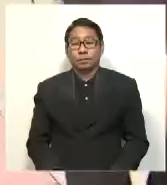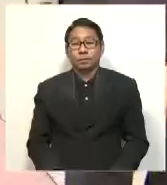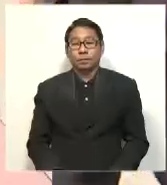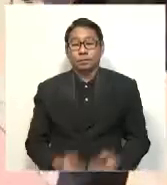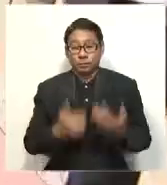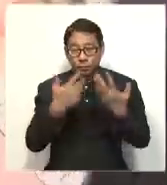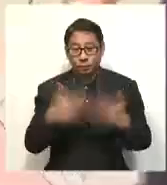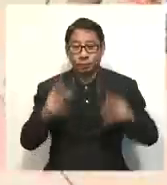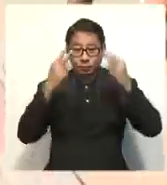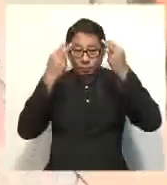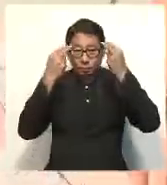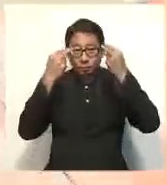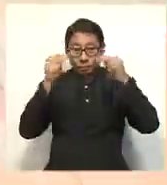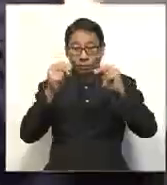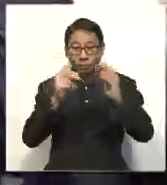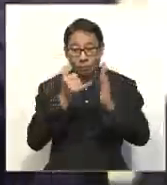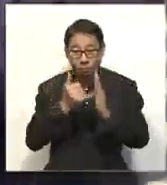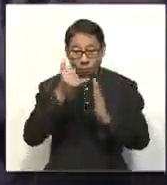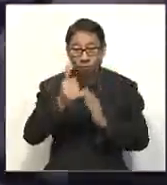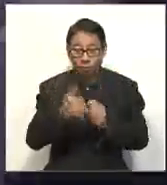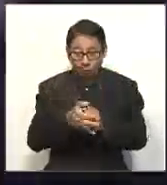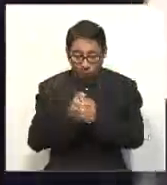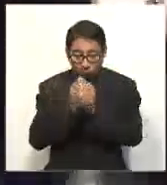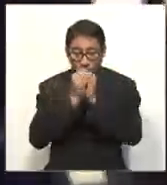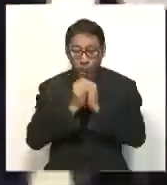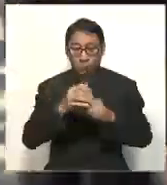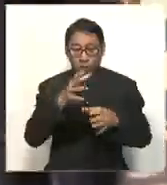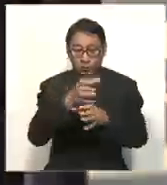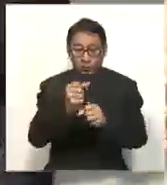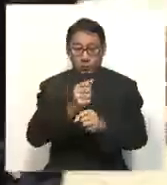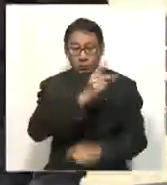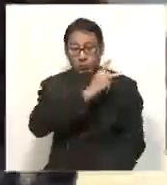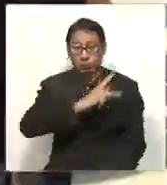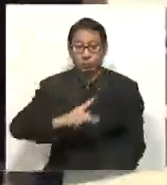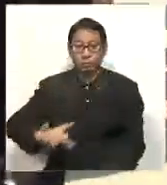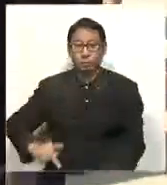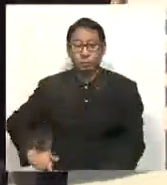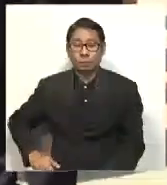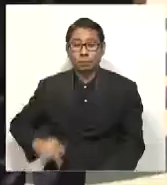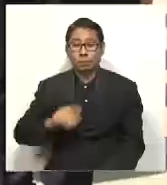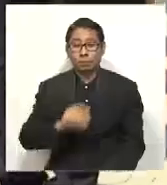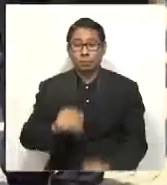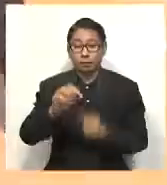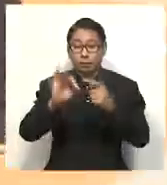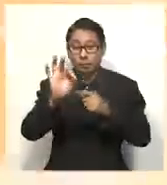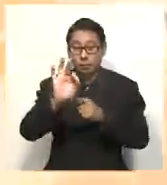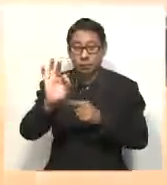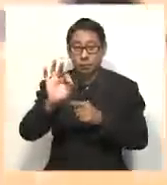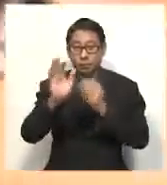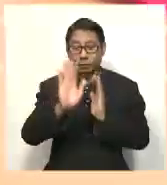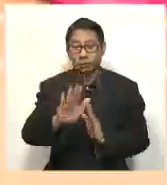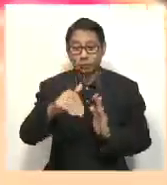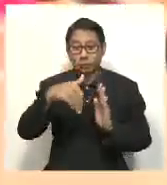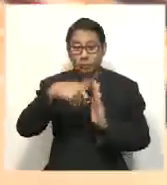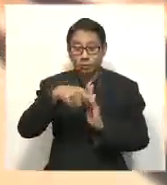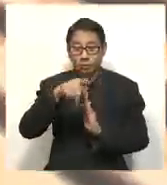และจากนั้นค่ะนายกรัฐมนตรีเดินทางไปสักการะอนุสาวรีย์พ่อขุนงำเมืองซึ่งเป็นกษัตริย์ลำดับที่9แห่งเมืองภูกาม